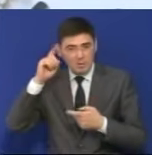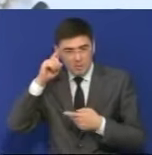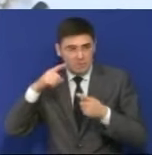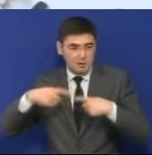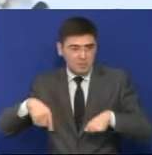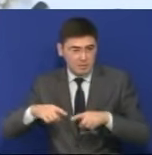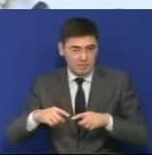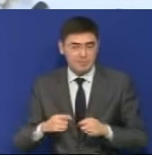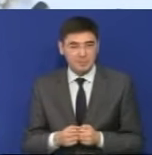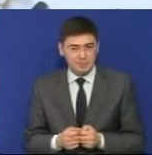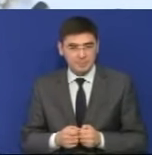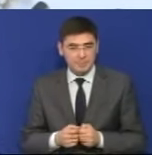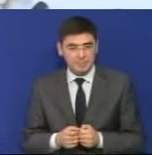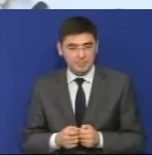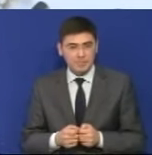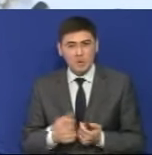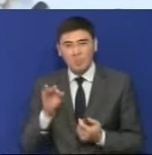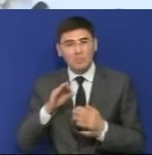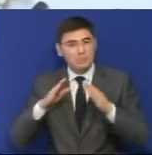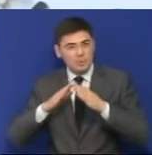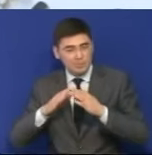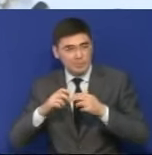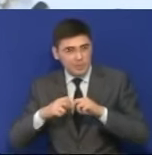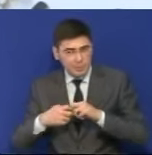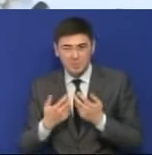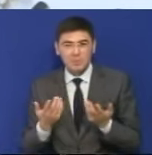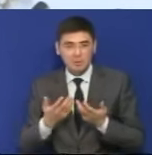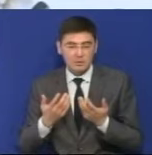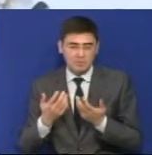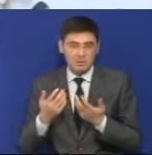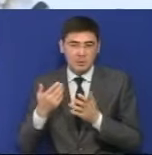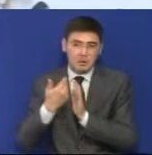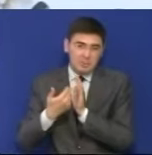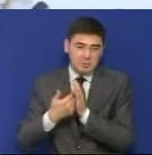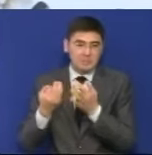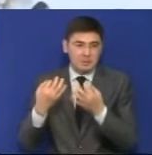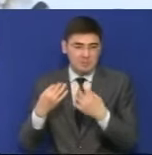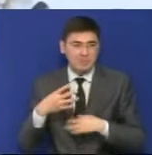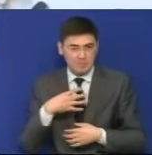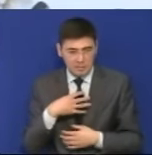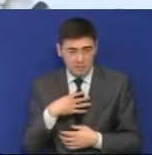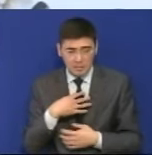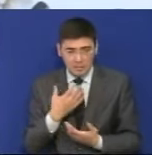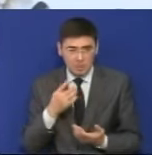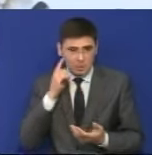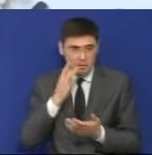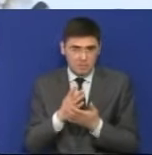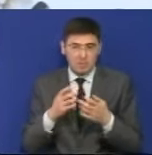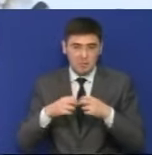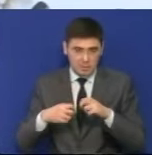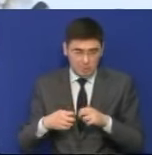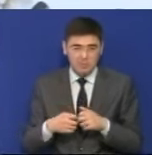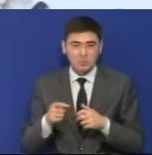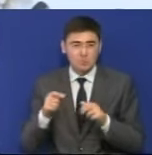вот остро стоящий вопрос вот по жилью. Все это здесь решается, и я хочу сказать, что это решается точечно. То